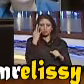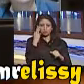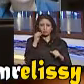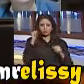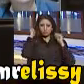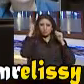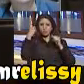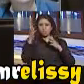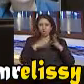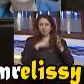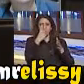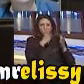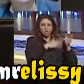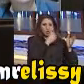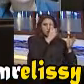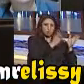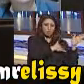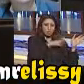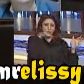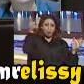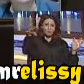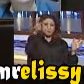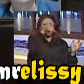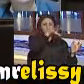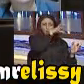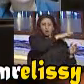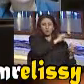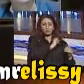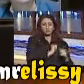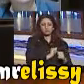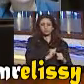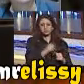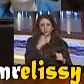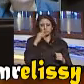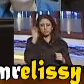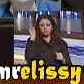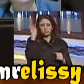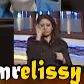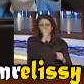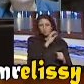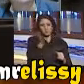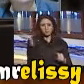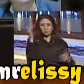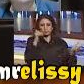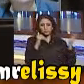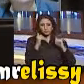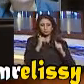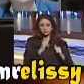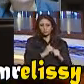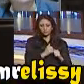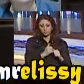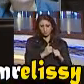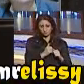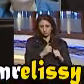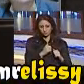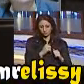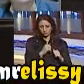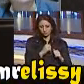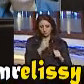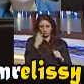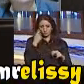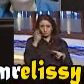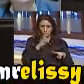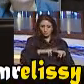انا عايز اقول يعني كمان في دعوات من اللي فاتت ما كانش لها موضع من الإعراض،